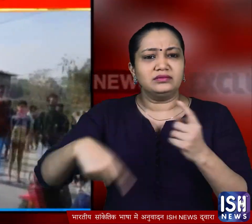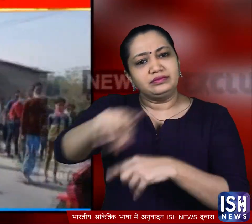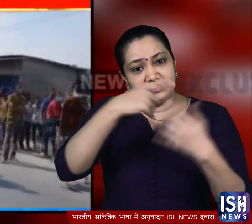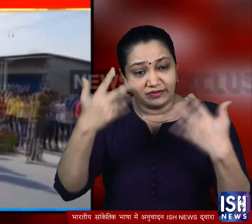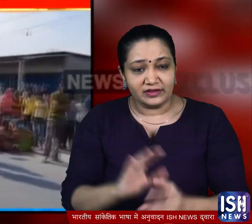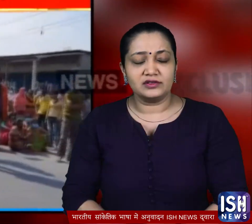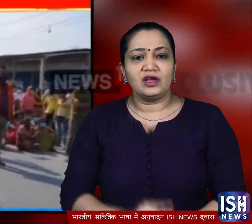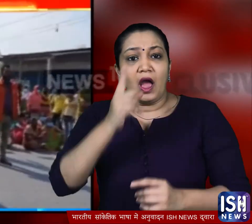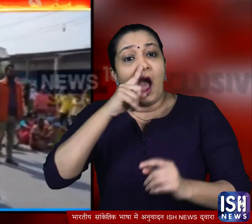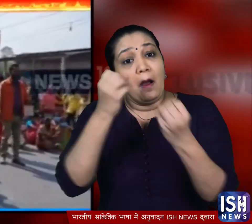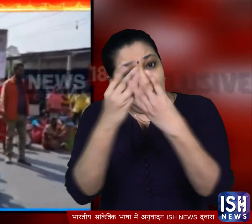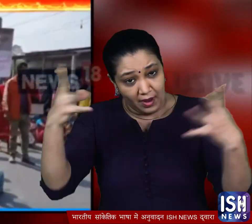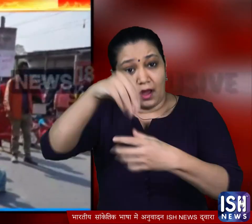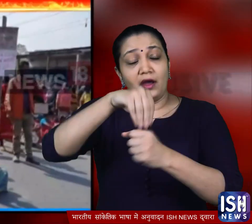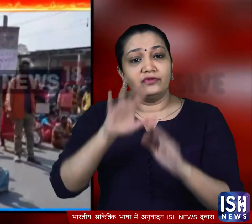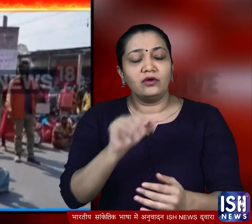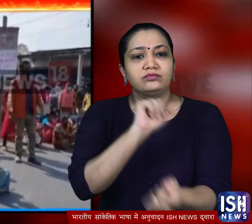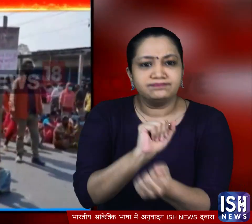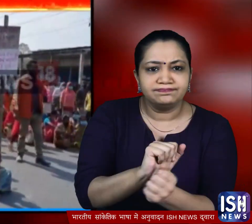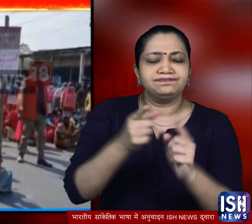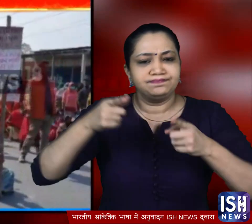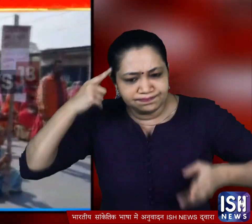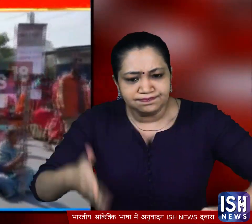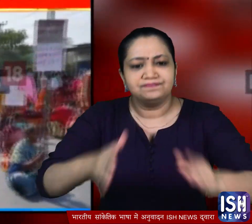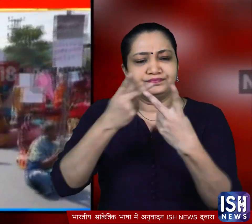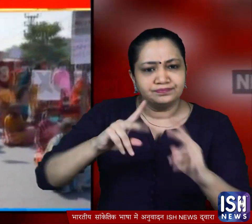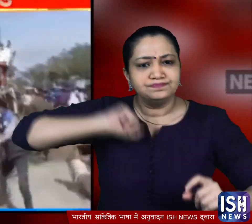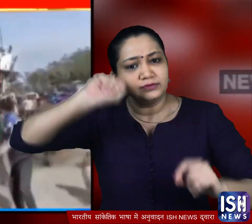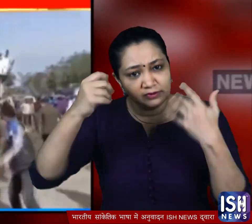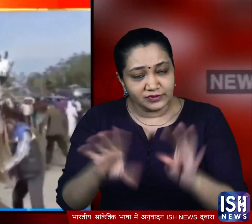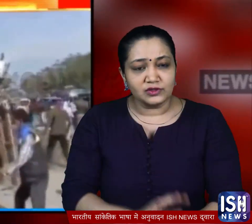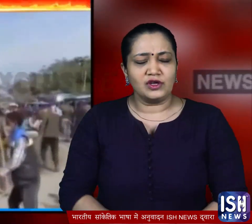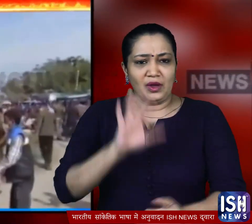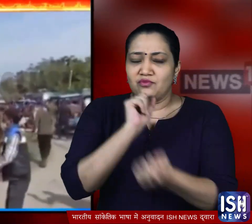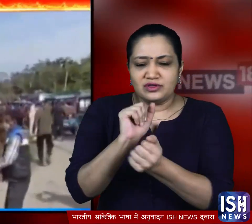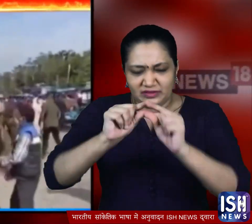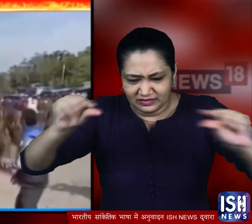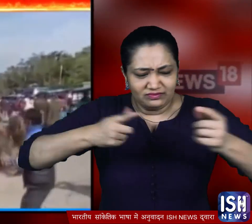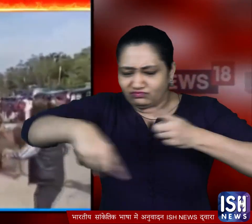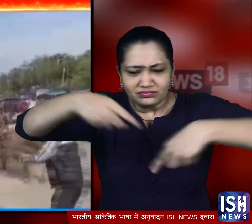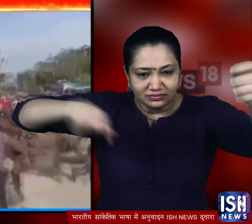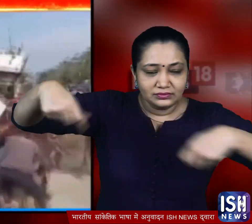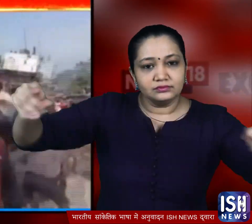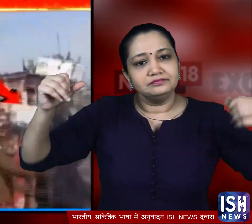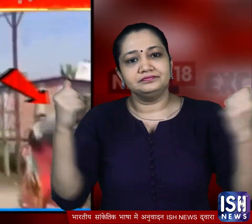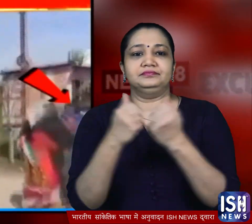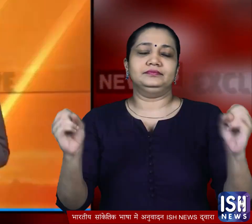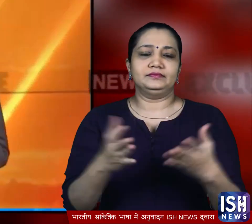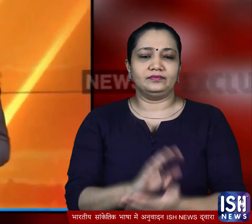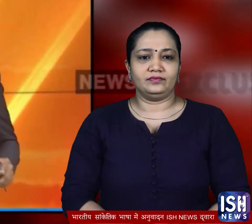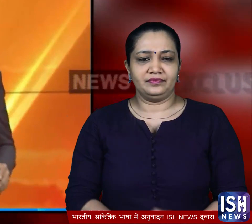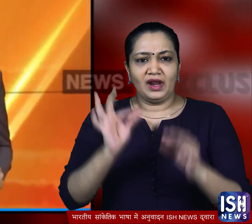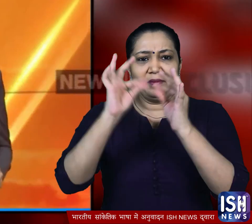इससे पहले बड़ी संख्या में महिलाएं वहां पहुंची और पुलिस के खिलाफ सड़क पर बैठकर नारेबाजी की। लेकिन जब पुलिस ने उन्हें हटाने की कोशिश की तो वहां झड़प शुरू हो